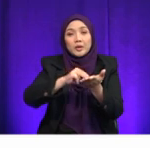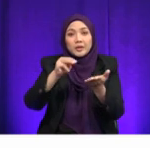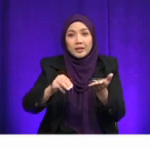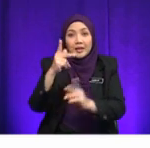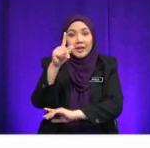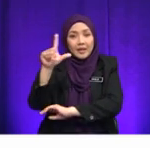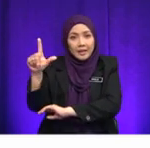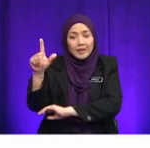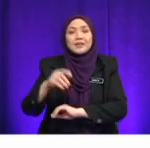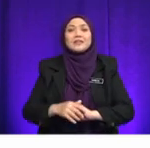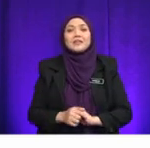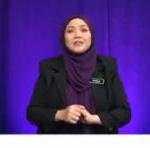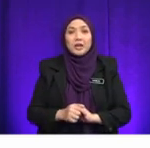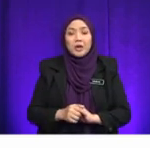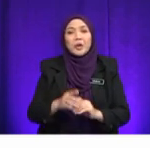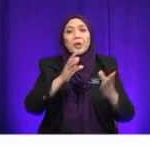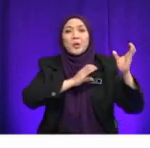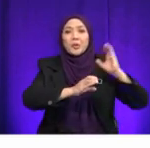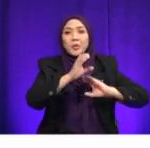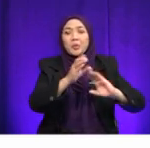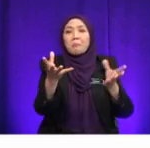jadi seorang dokter